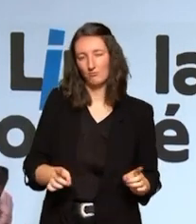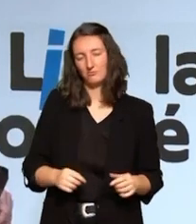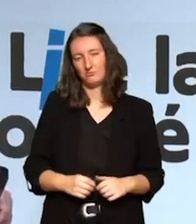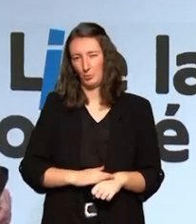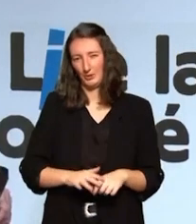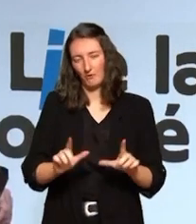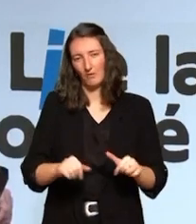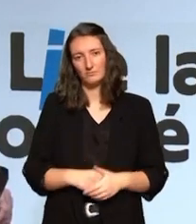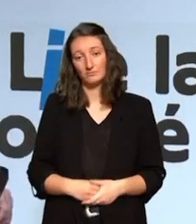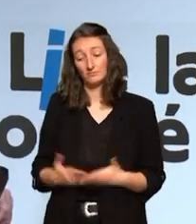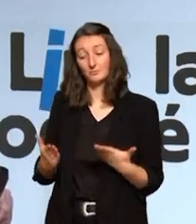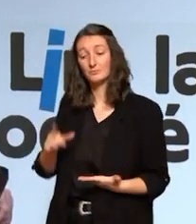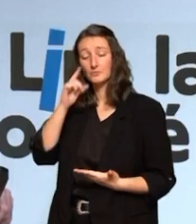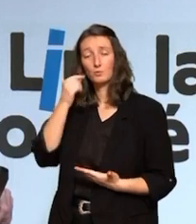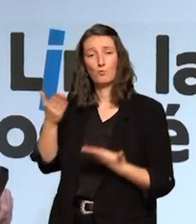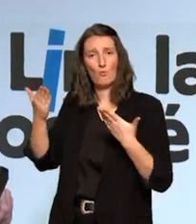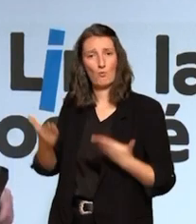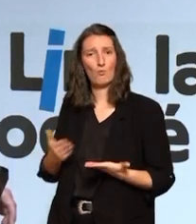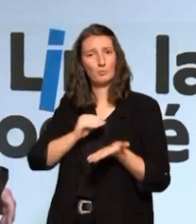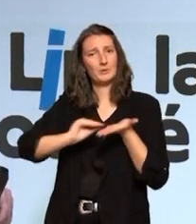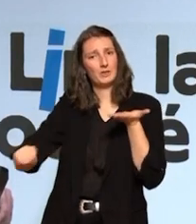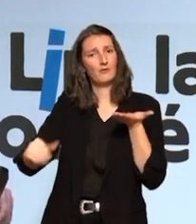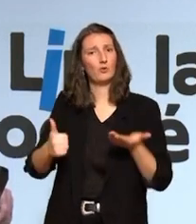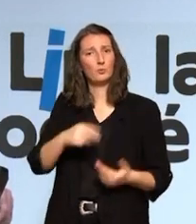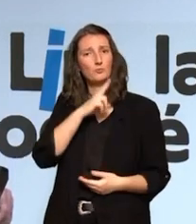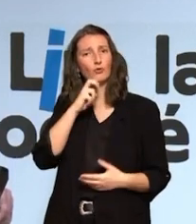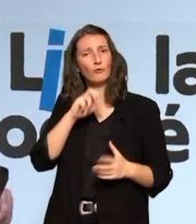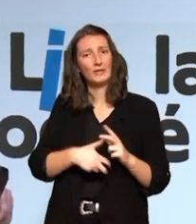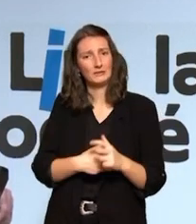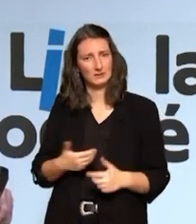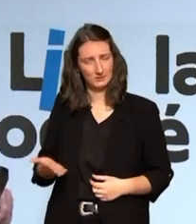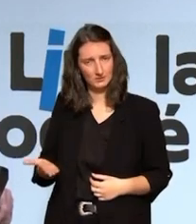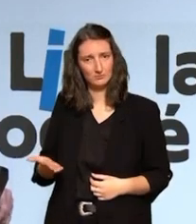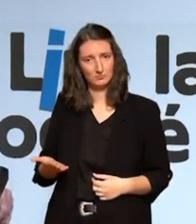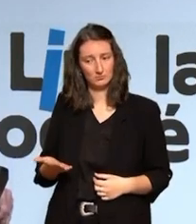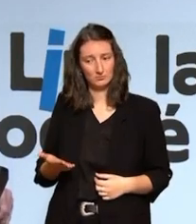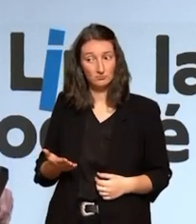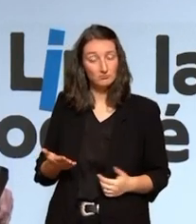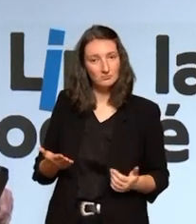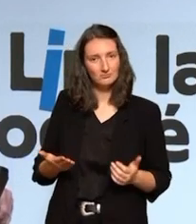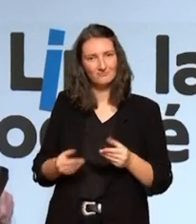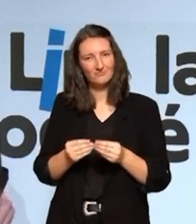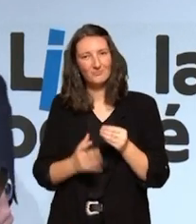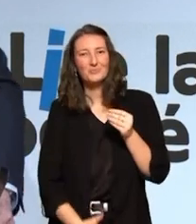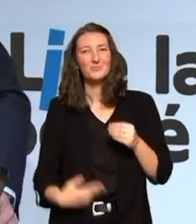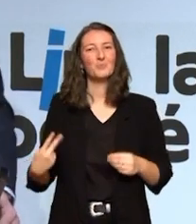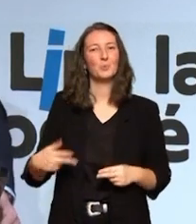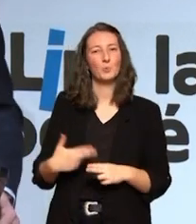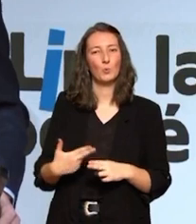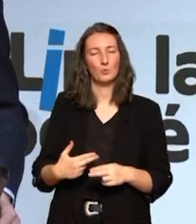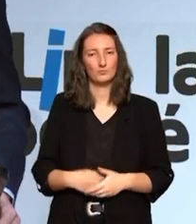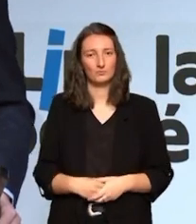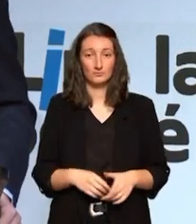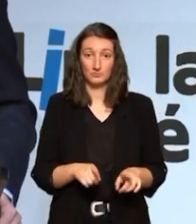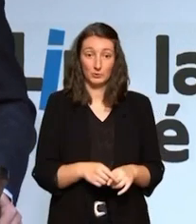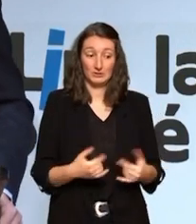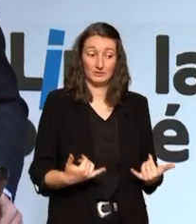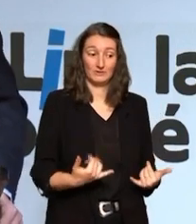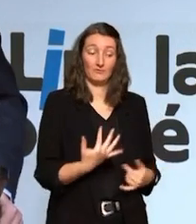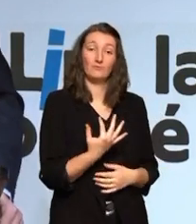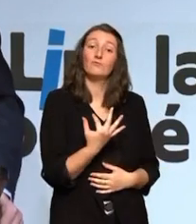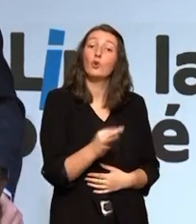de connaissances des Hongrois. Et il n'y a pas de hasard si l'un des livres français les plus célèbres